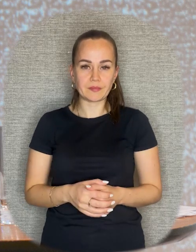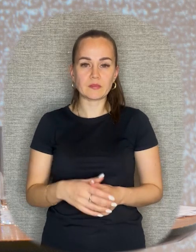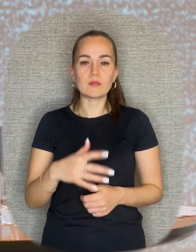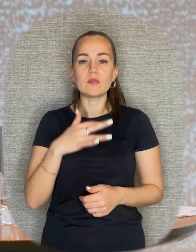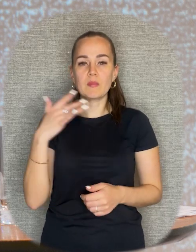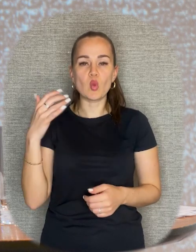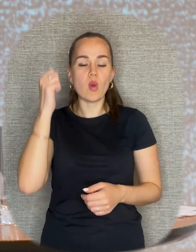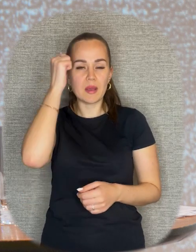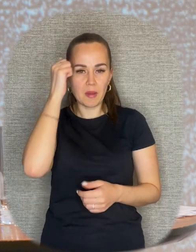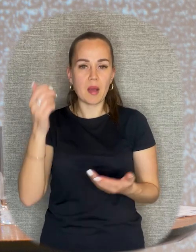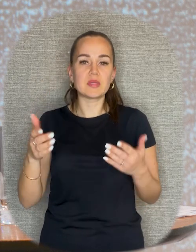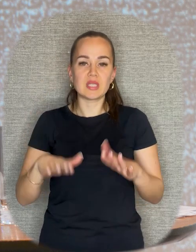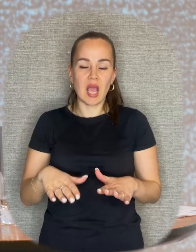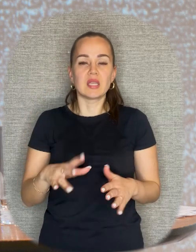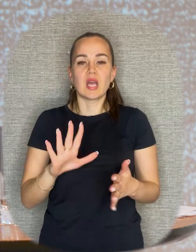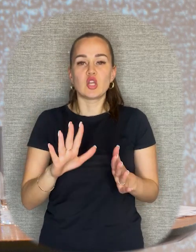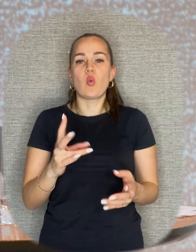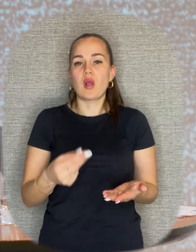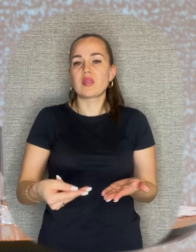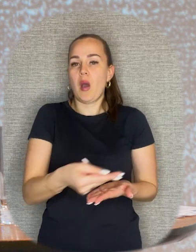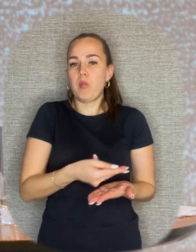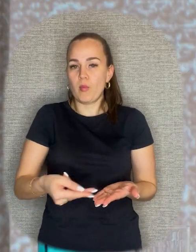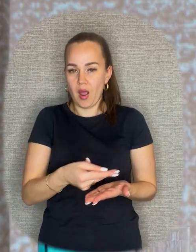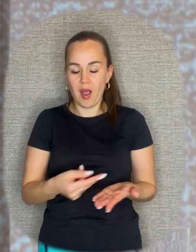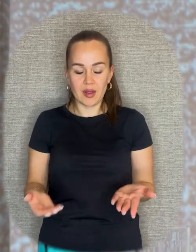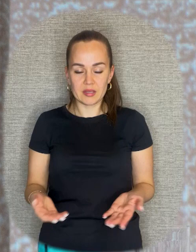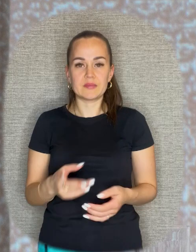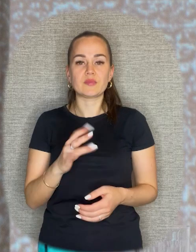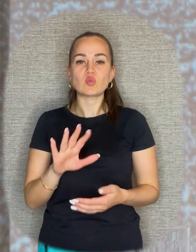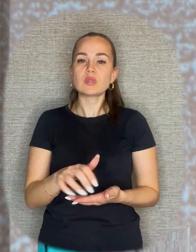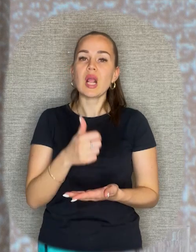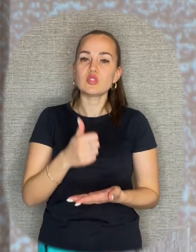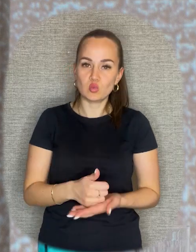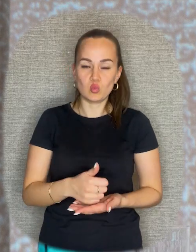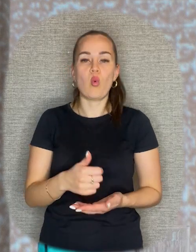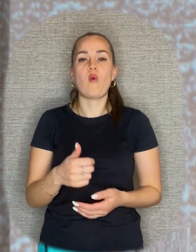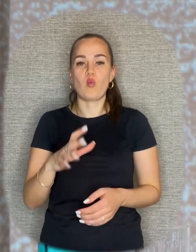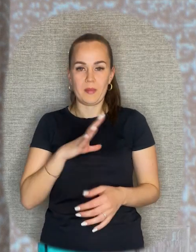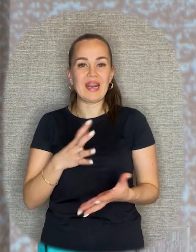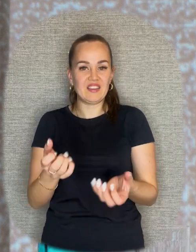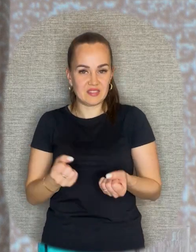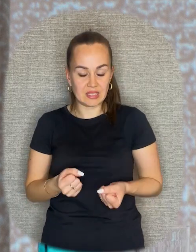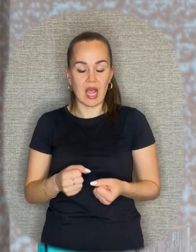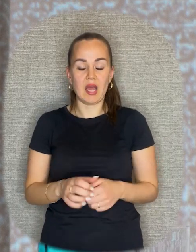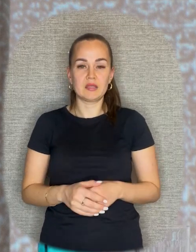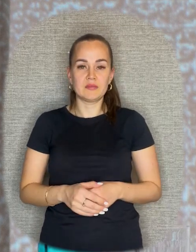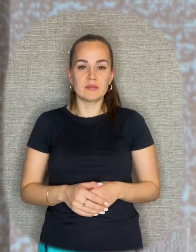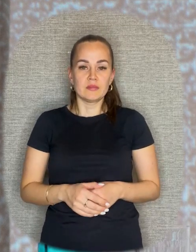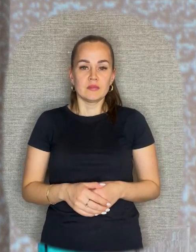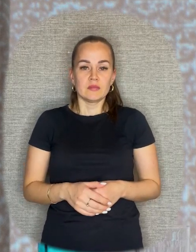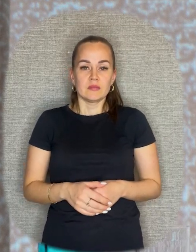память прошлых побед русского оружия большинство конечно из этих памятников тоже остались на